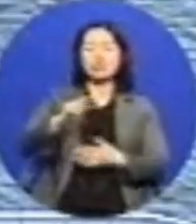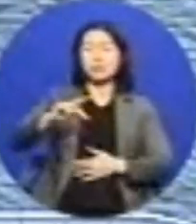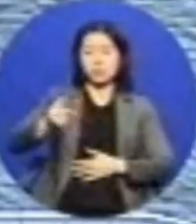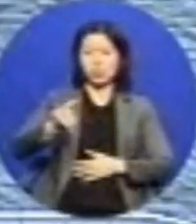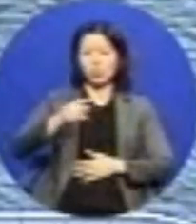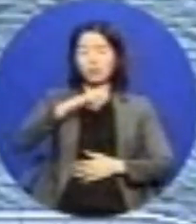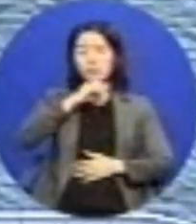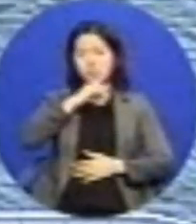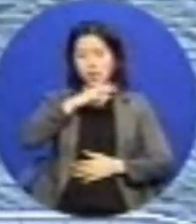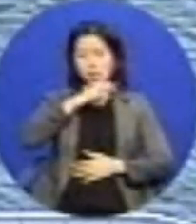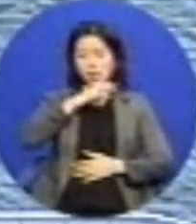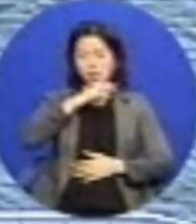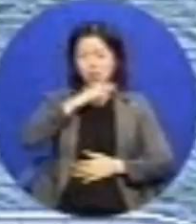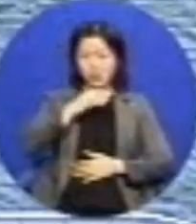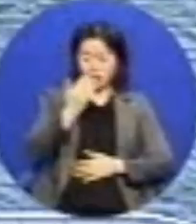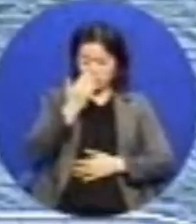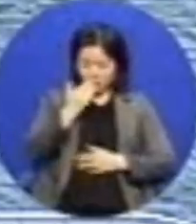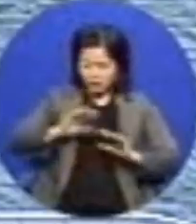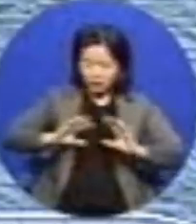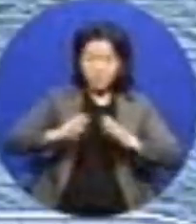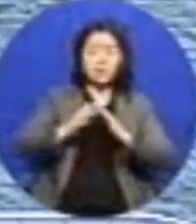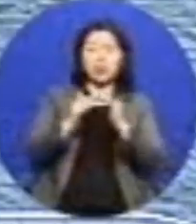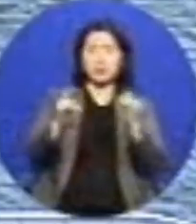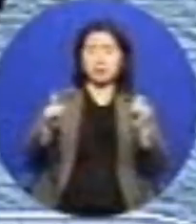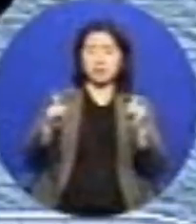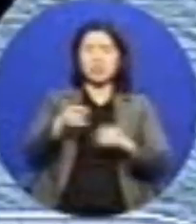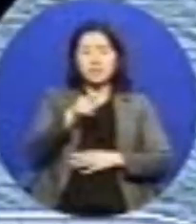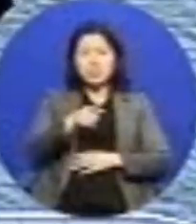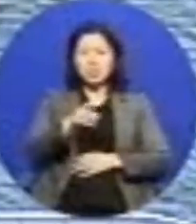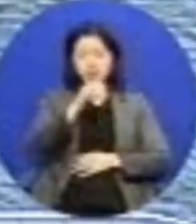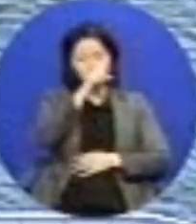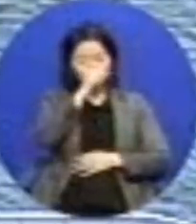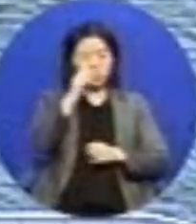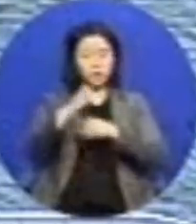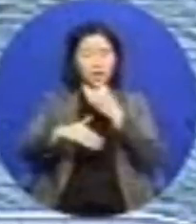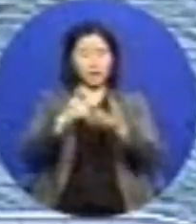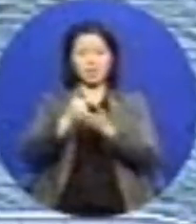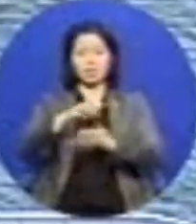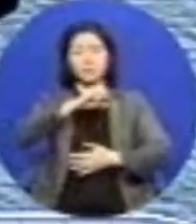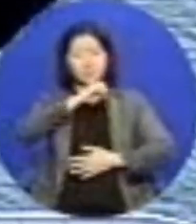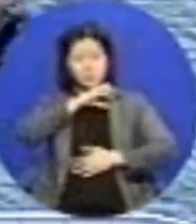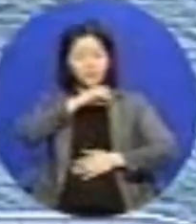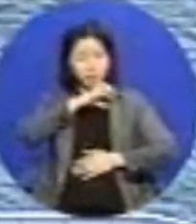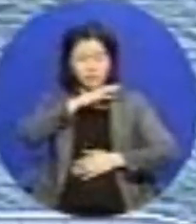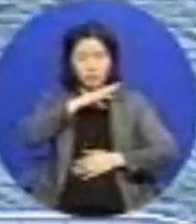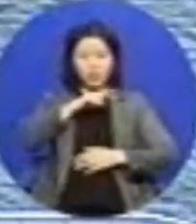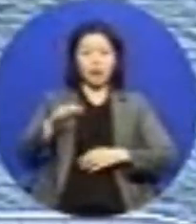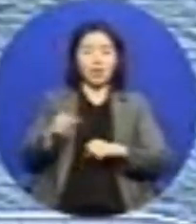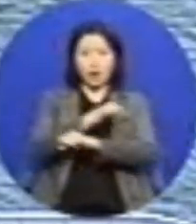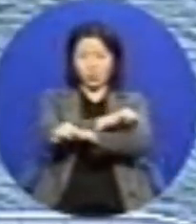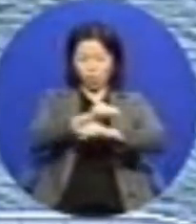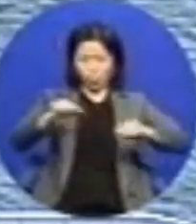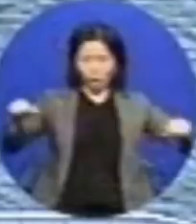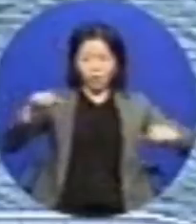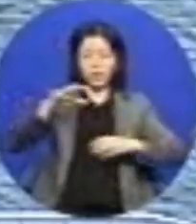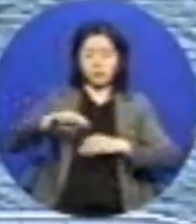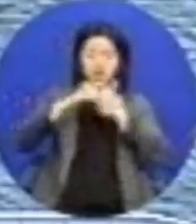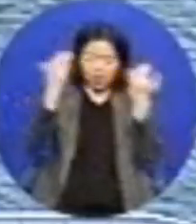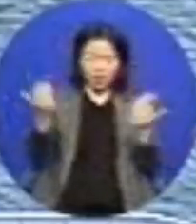이스라엘 백성이 그 좋은 하나님 불평불만 하다가 이스라엘 광야에서 다 죽어 같잖아요